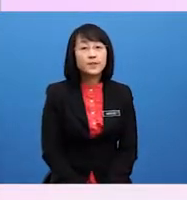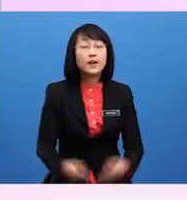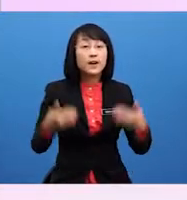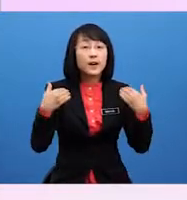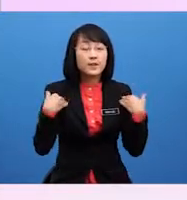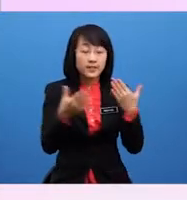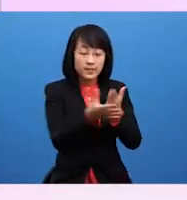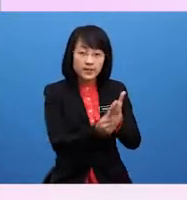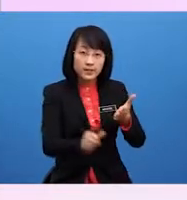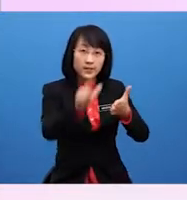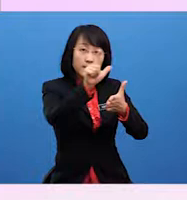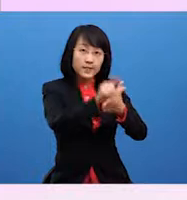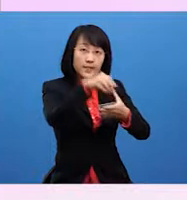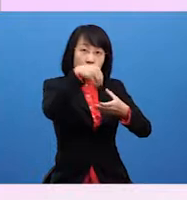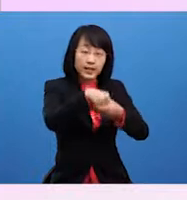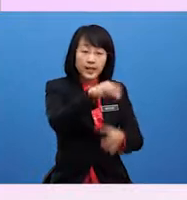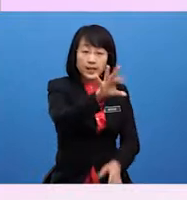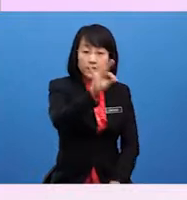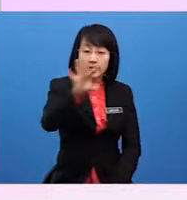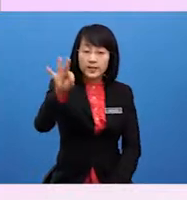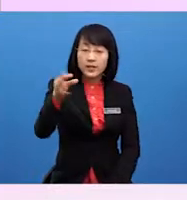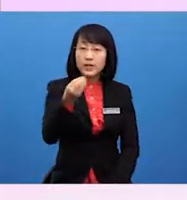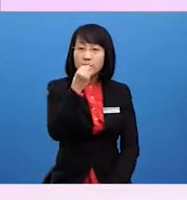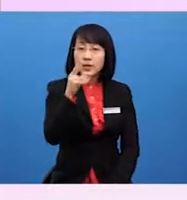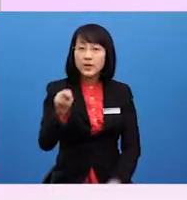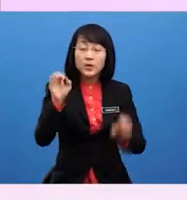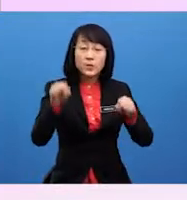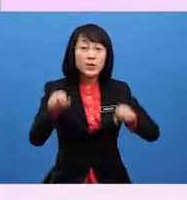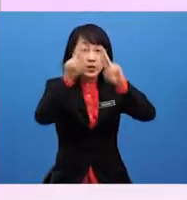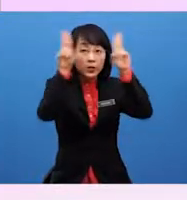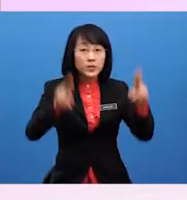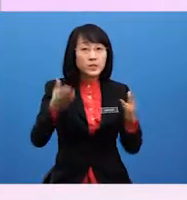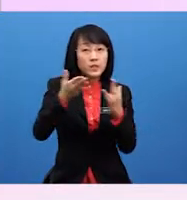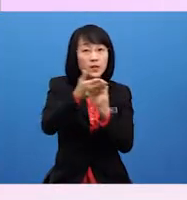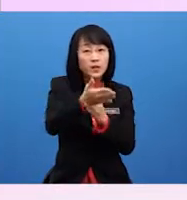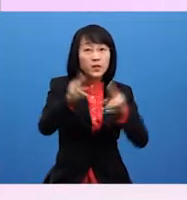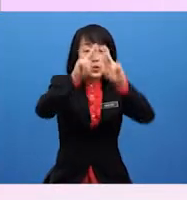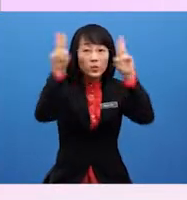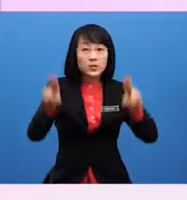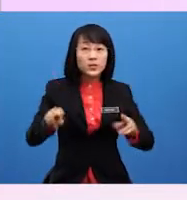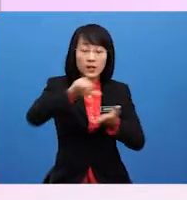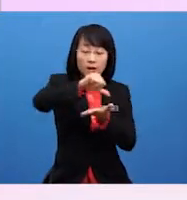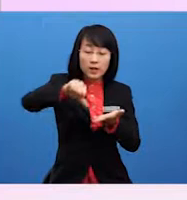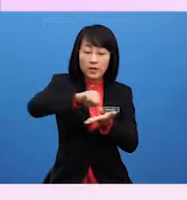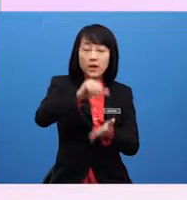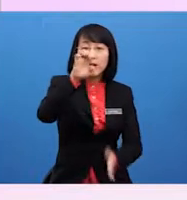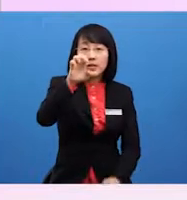Kehadiran lemak dalam sampel makanan pula dapat diuji melalui ujian alkohol